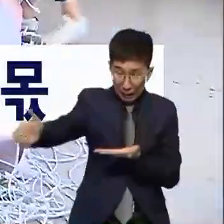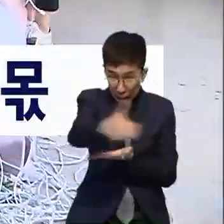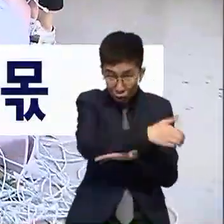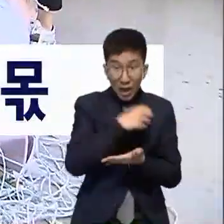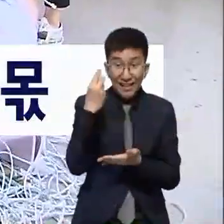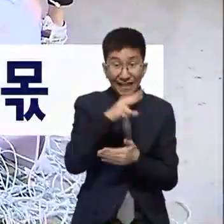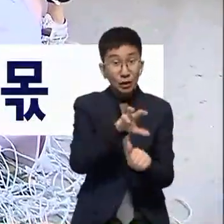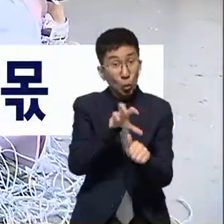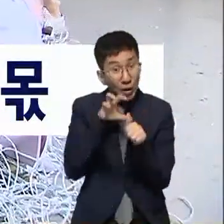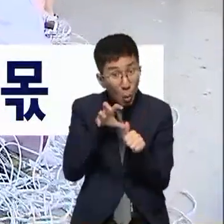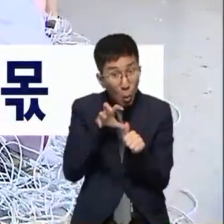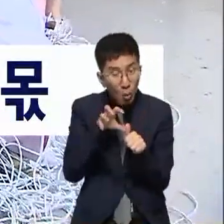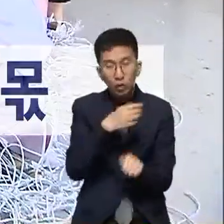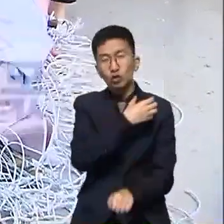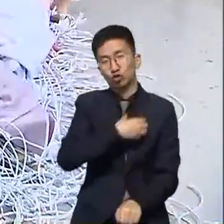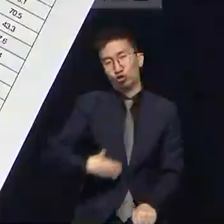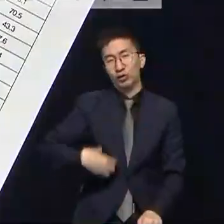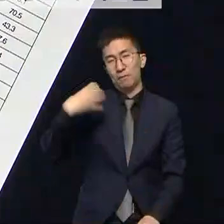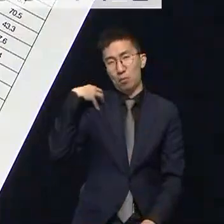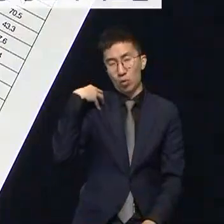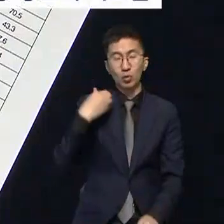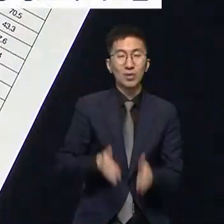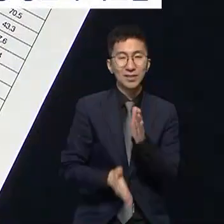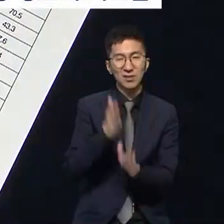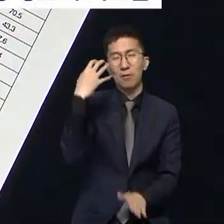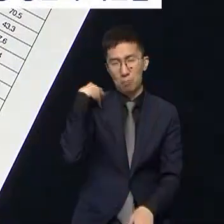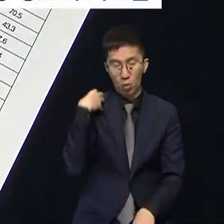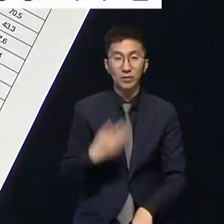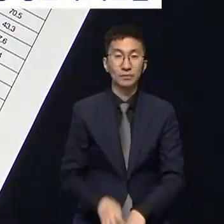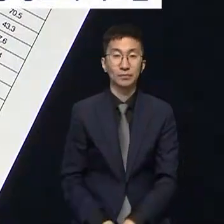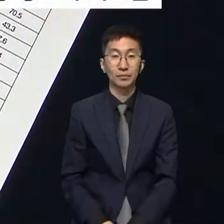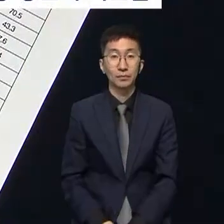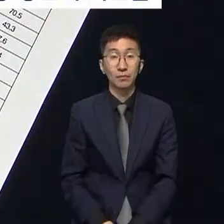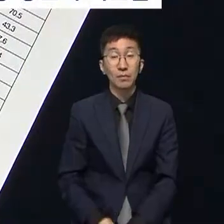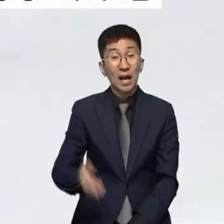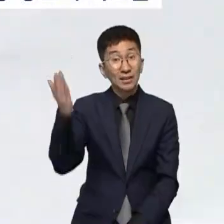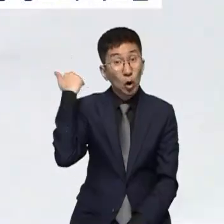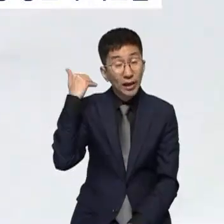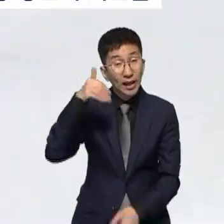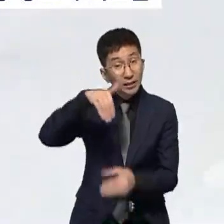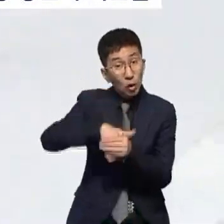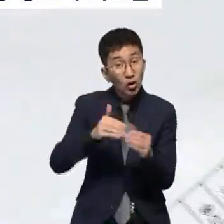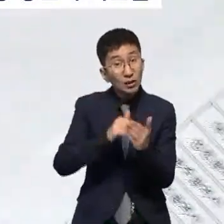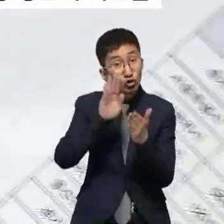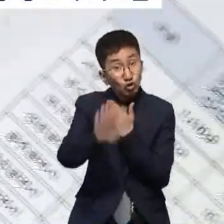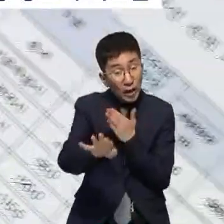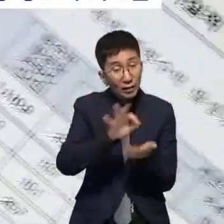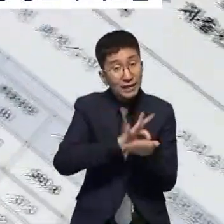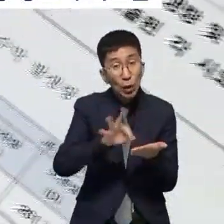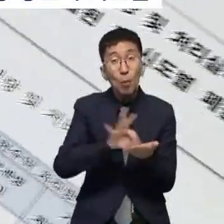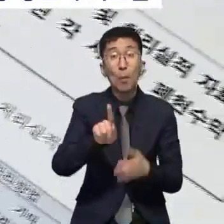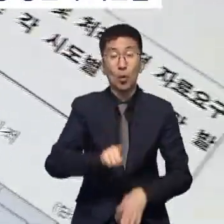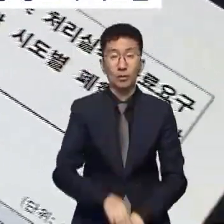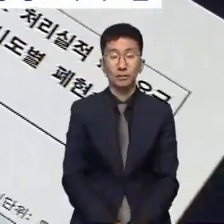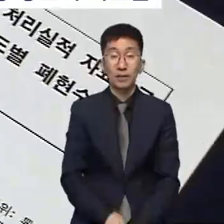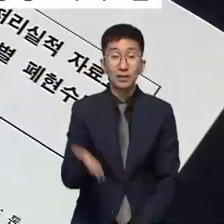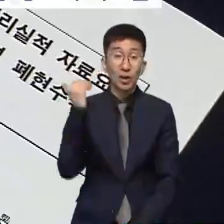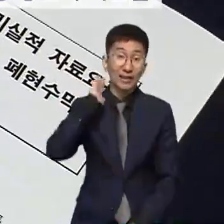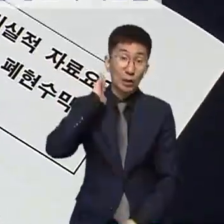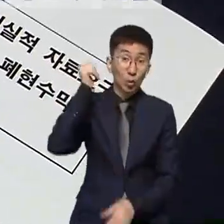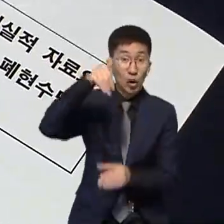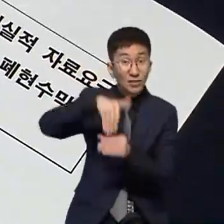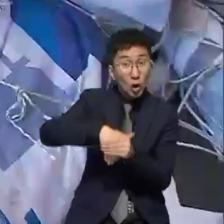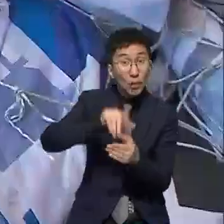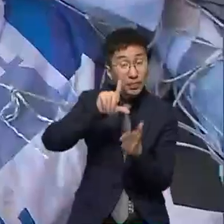건 지방자치단체의 몫입니다. 지난 대선 때 걸렸던 현수막들은 어떻게 됐을까? 지난 대선 때 전국에